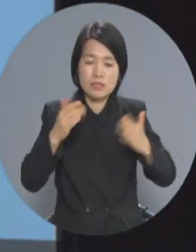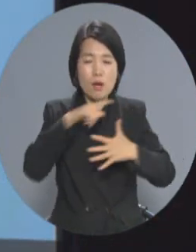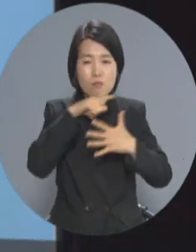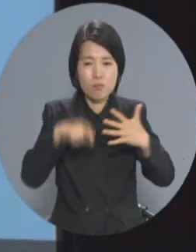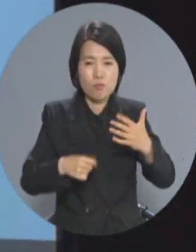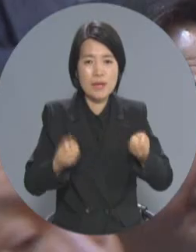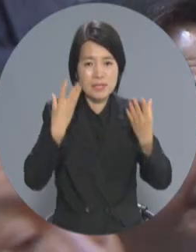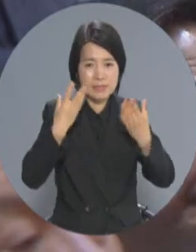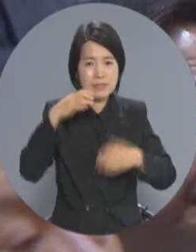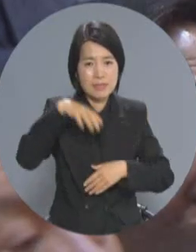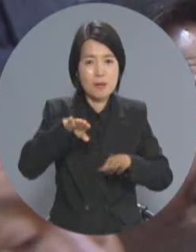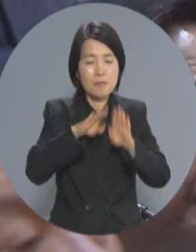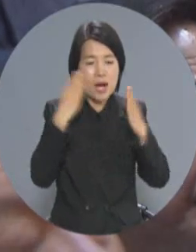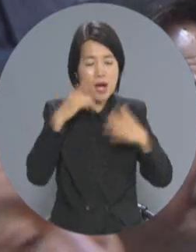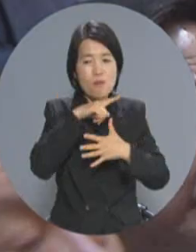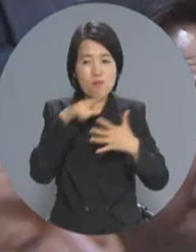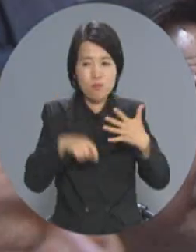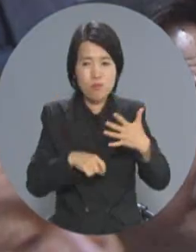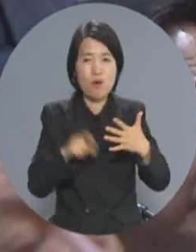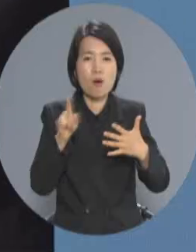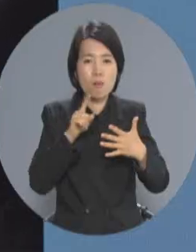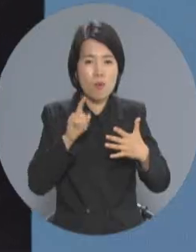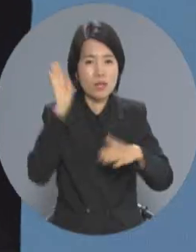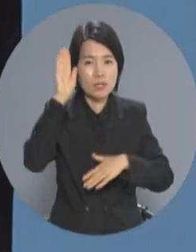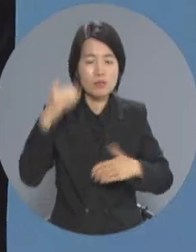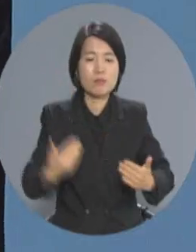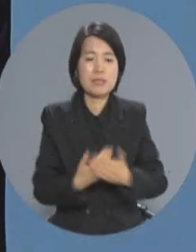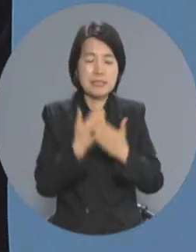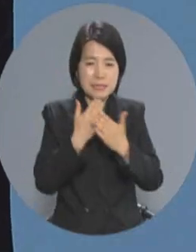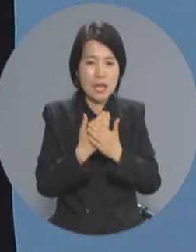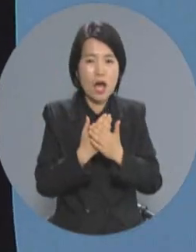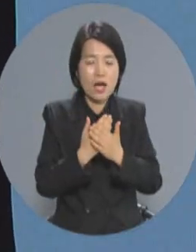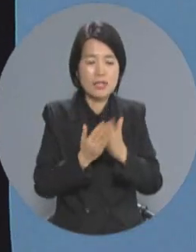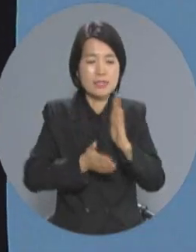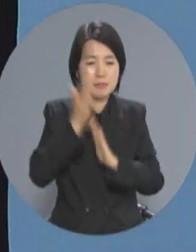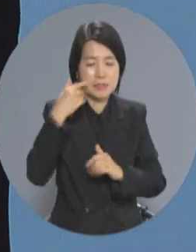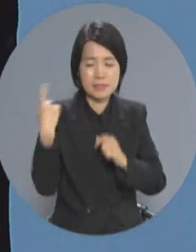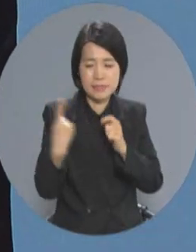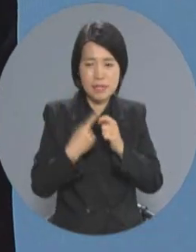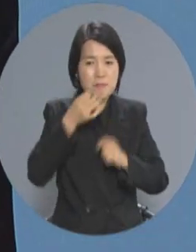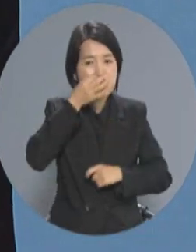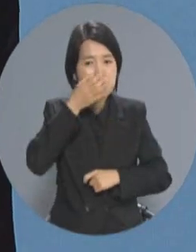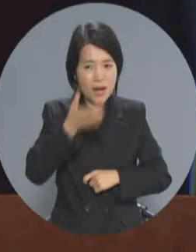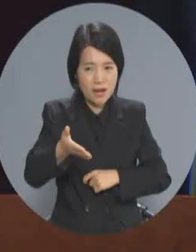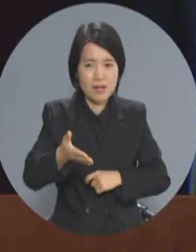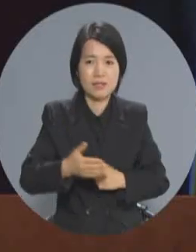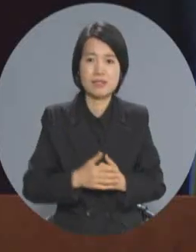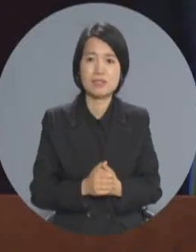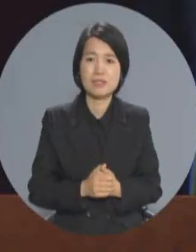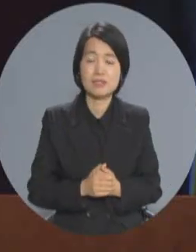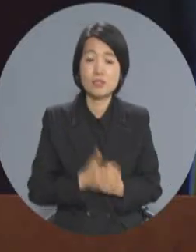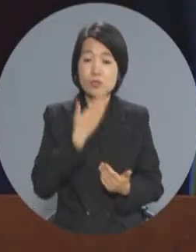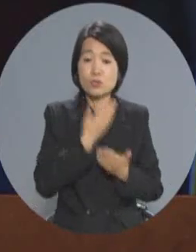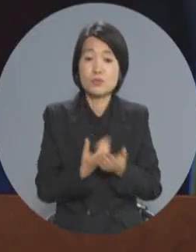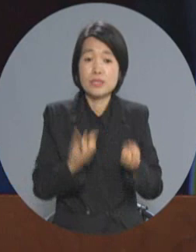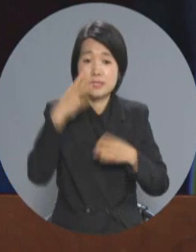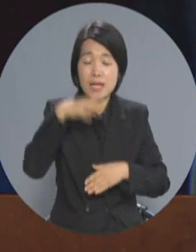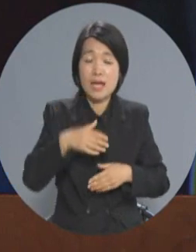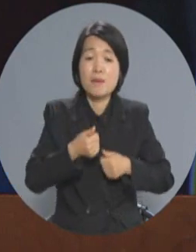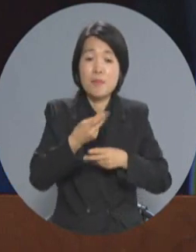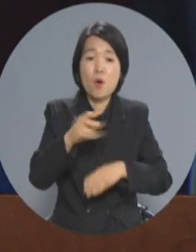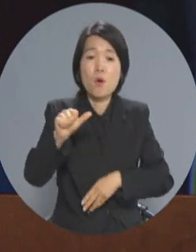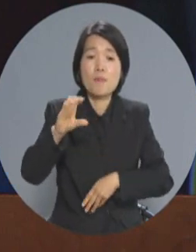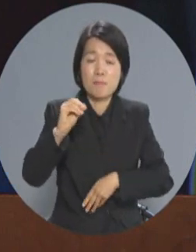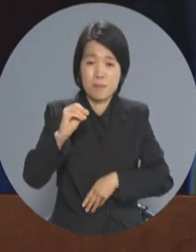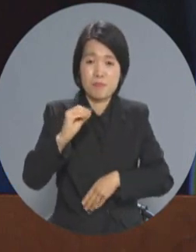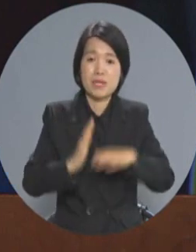콘텐츠와 행사장에서 열릴 프로그램, 향후 발전 방안까지 시민에게 첫 선을 보인 겁니다. 주 행사장의 면적은 5만